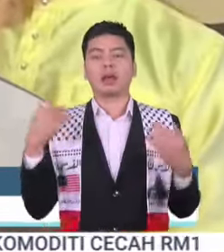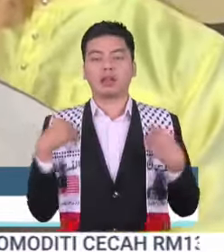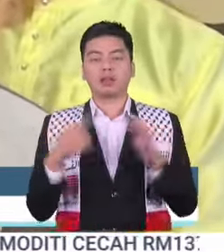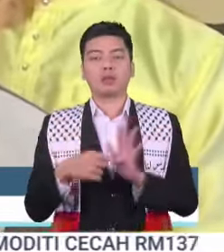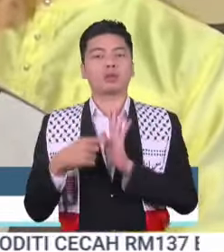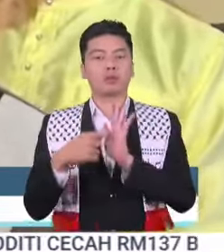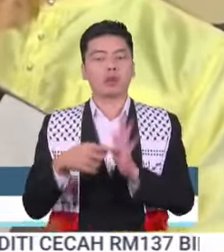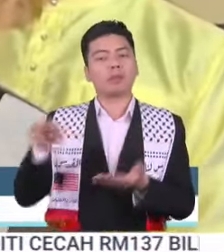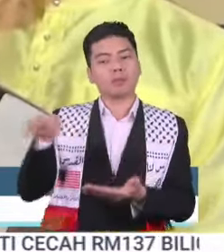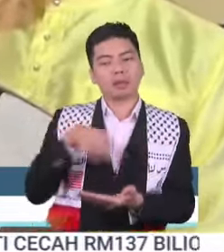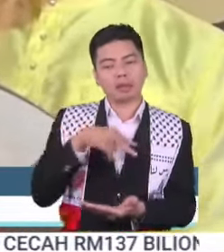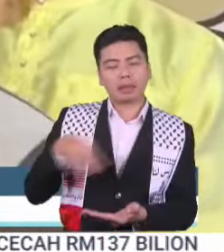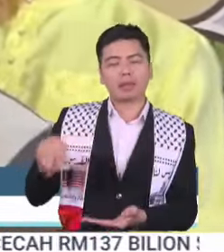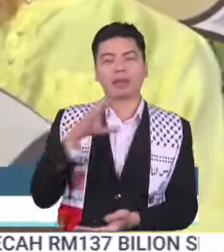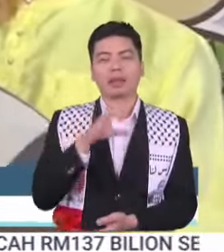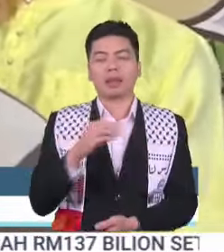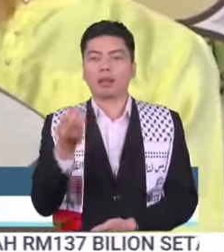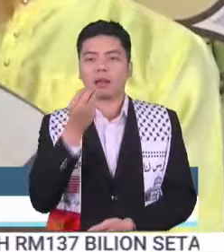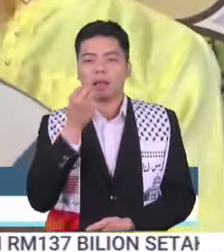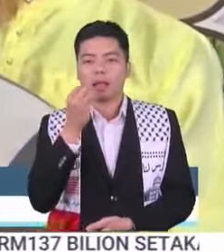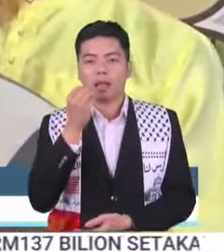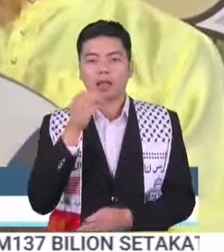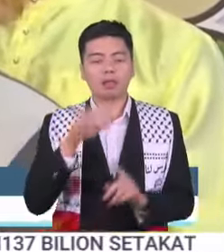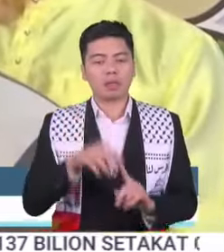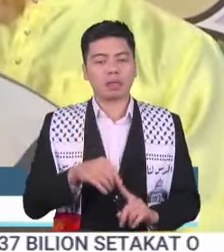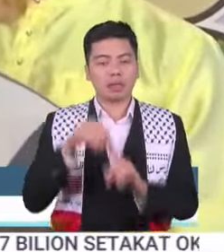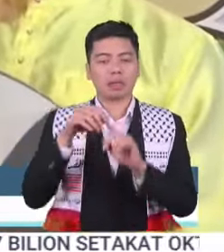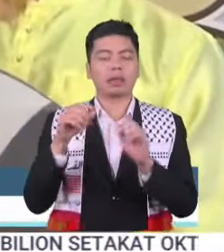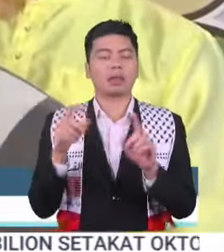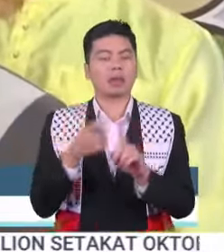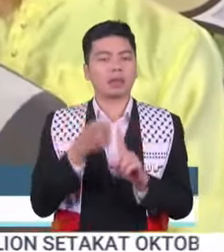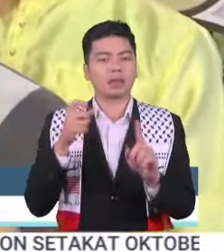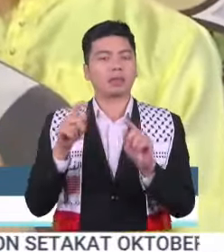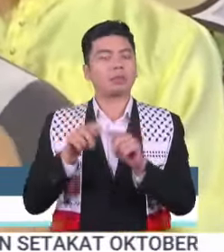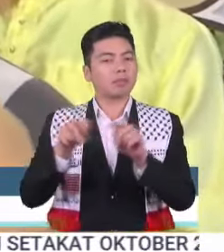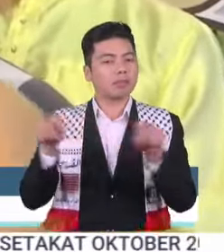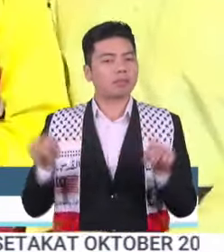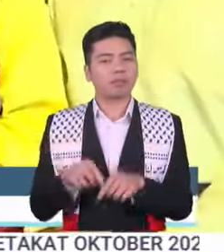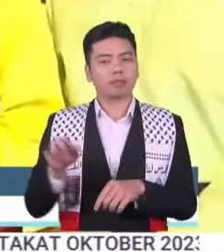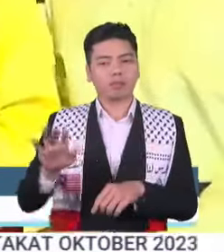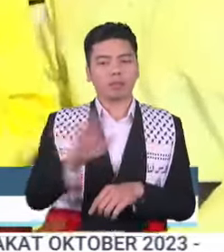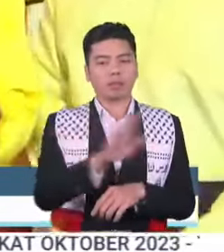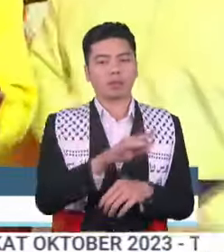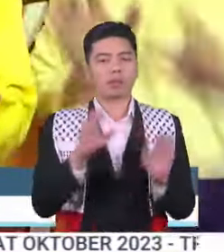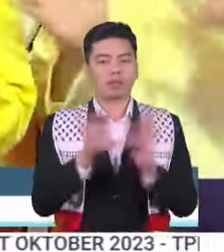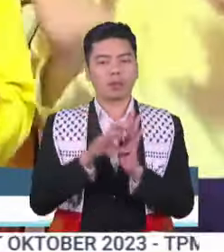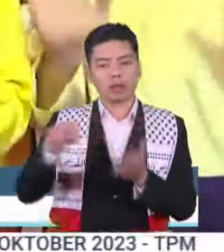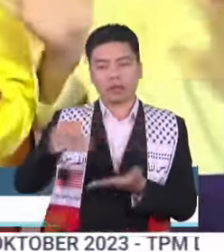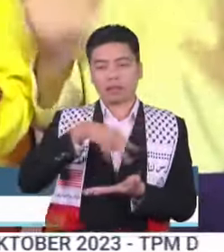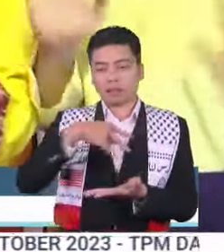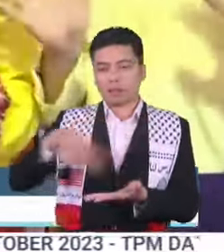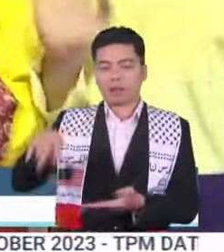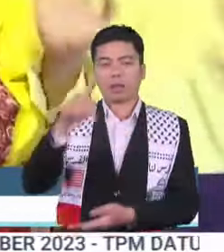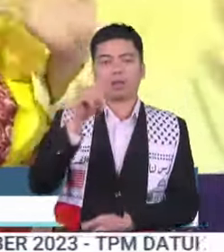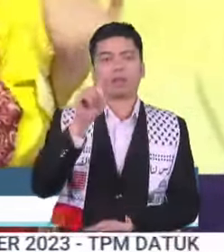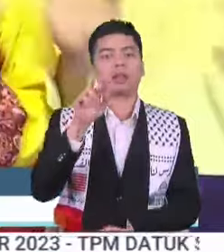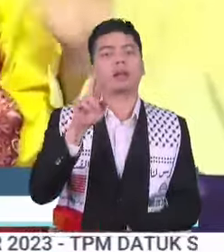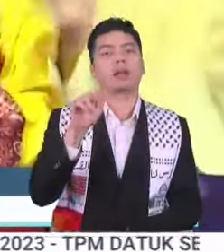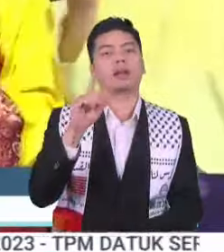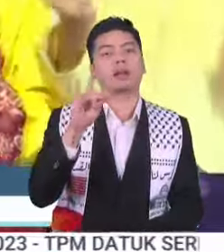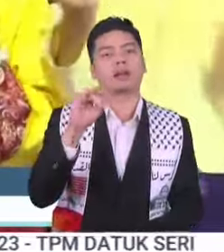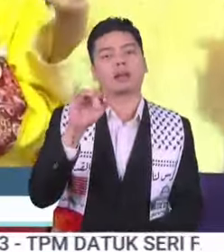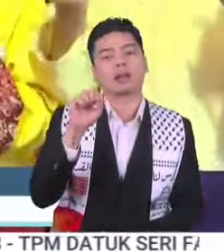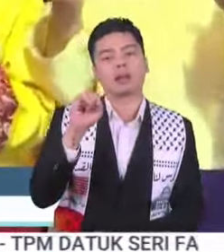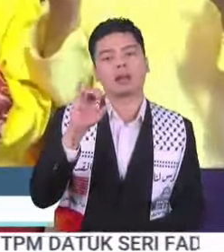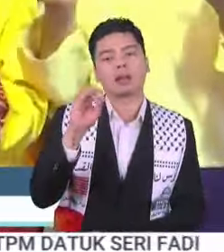dan makanan daripada KPN sendiri. Seperti yang di belakang kami ini, kami ada penari akan membuat tarian tradisional kadang-kadang. Kalau sempat, mungkin boleh ke